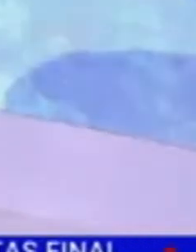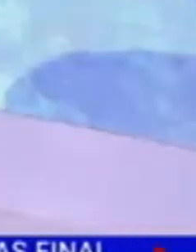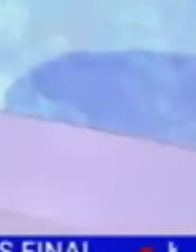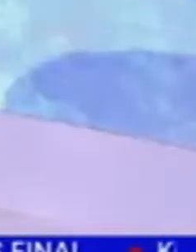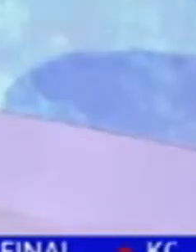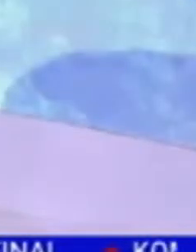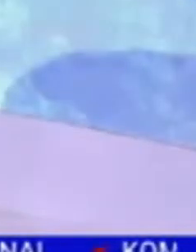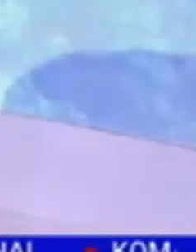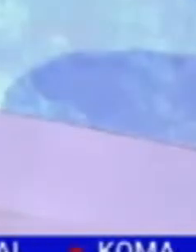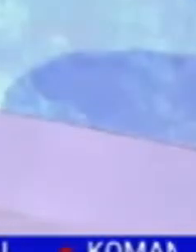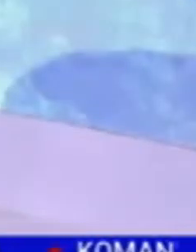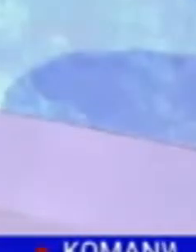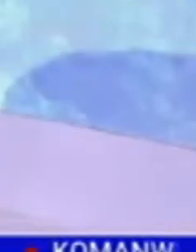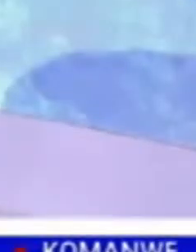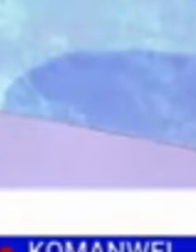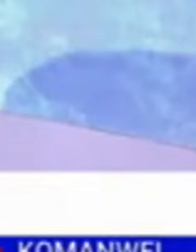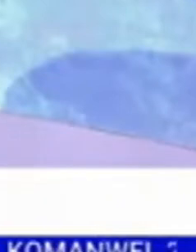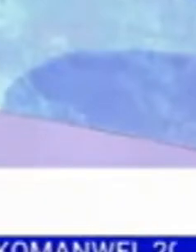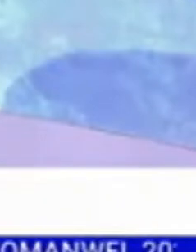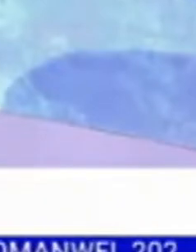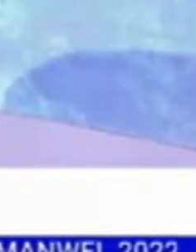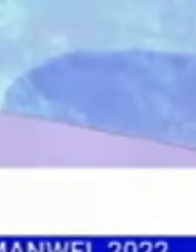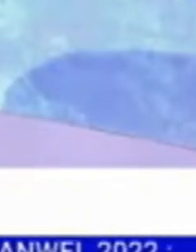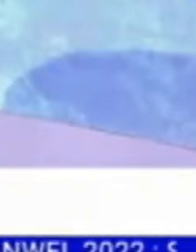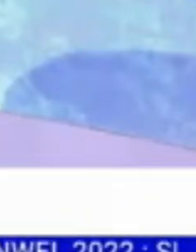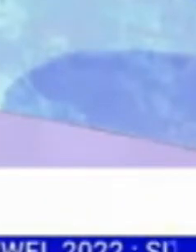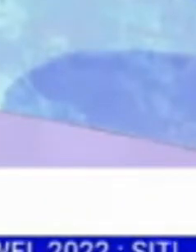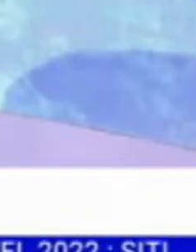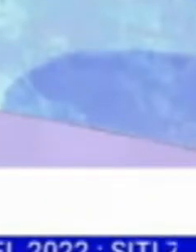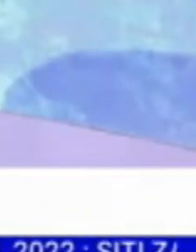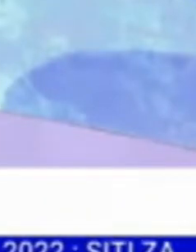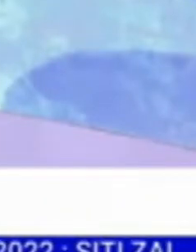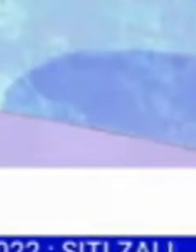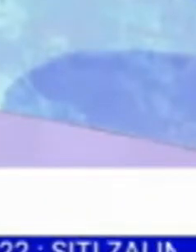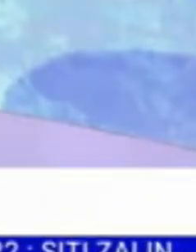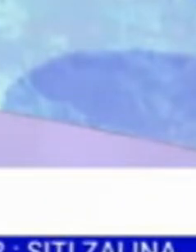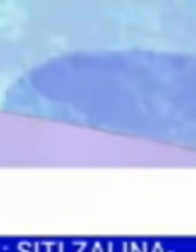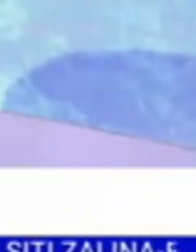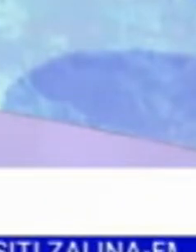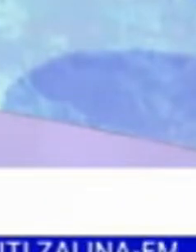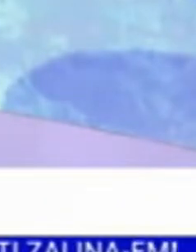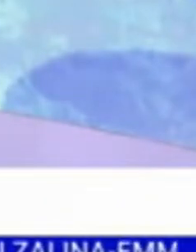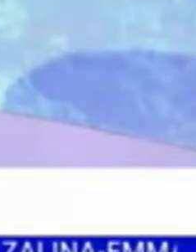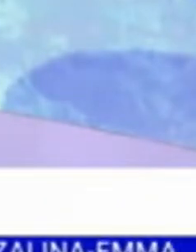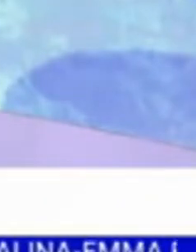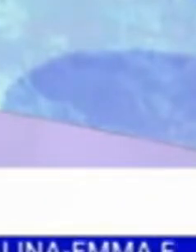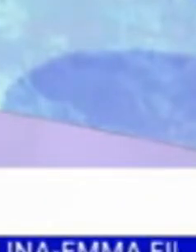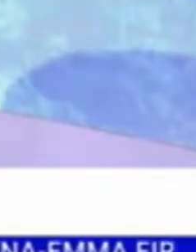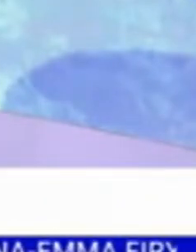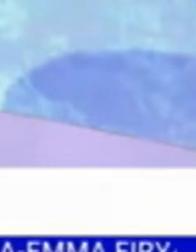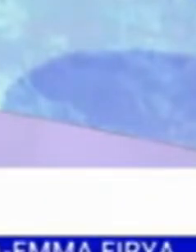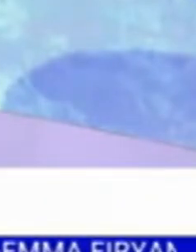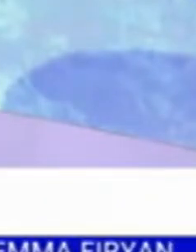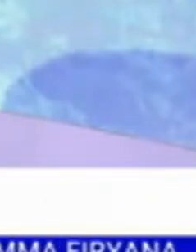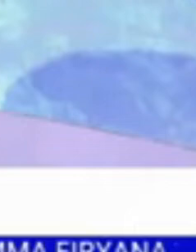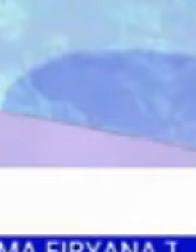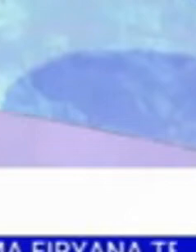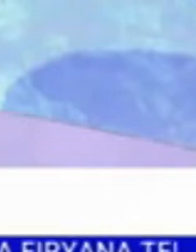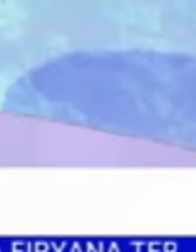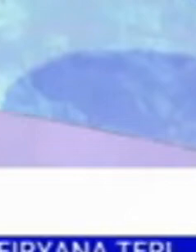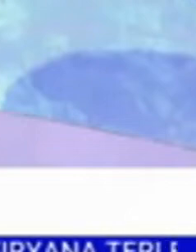siap sepenuhnya pada suku pertama tahun depan. Ia kini berada pada tahap 85%. Jelas